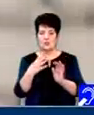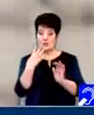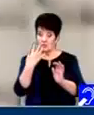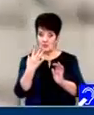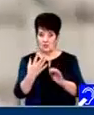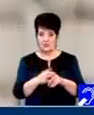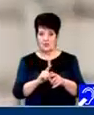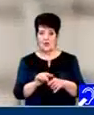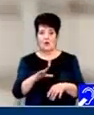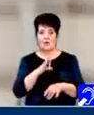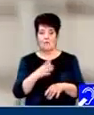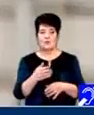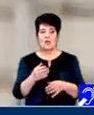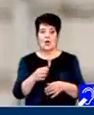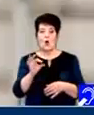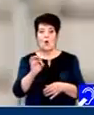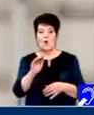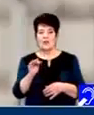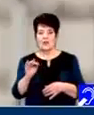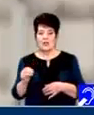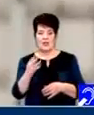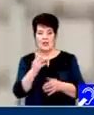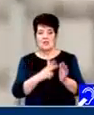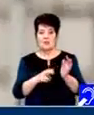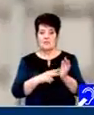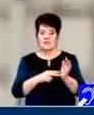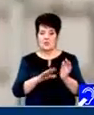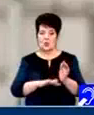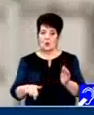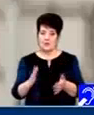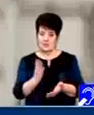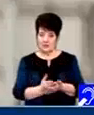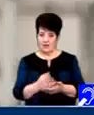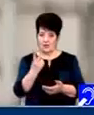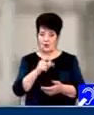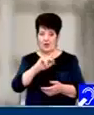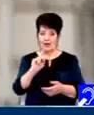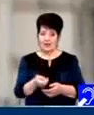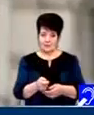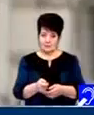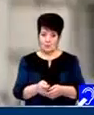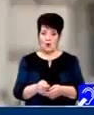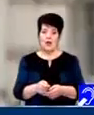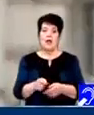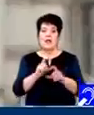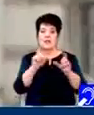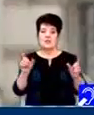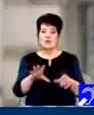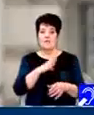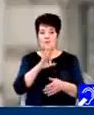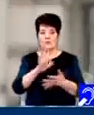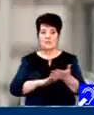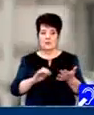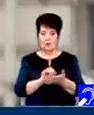a fi orfelinat, ce avea capacitatea de 70 de copii de nobili. În timpul celui de-al doilea război mondial, edificiul a fost